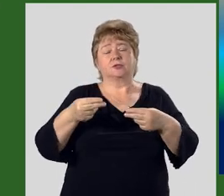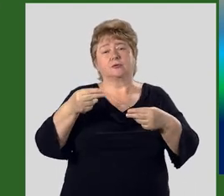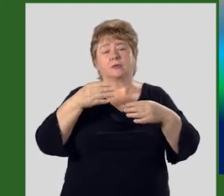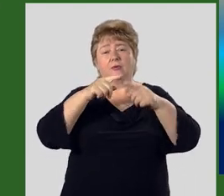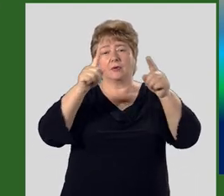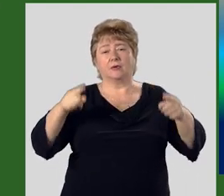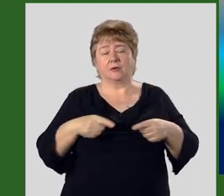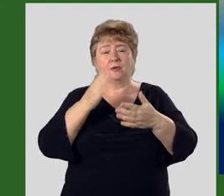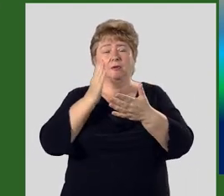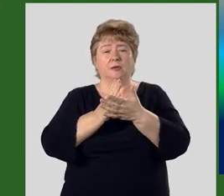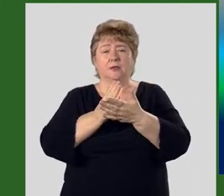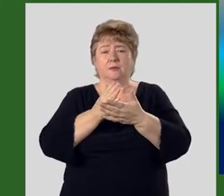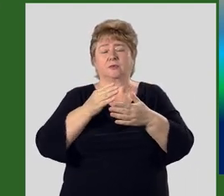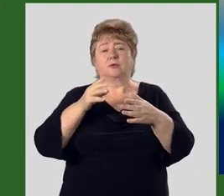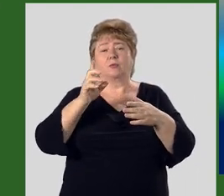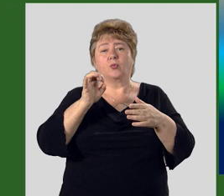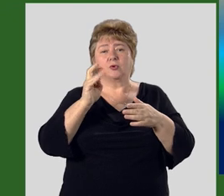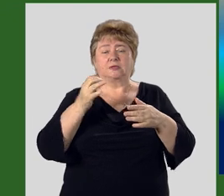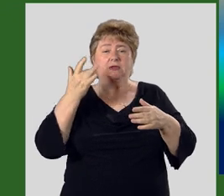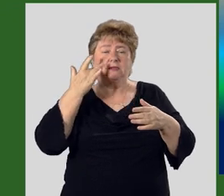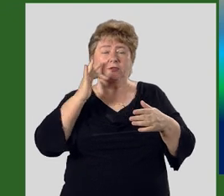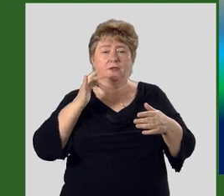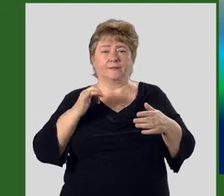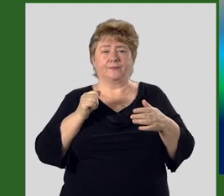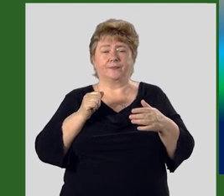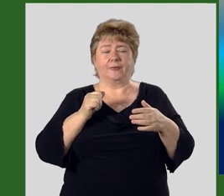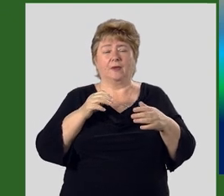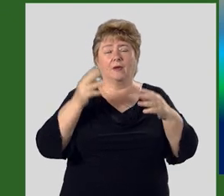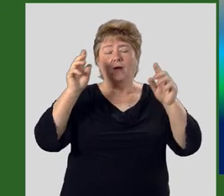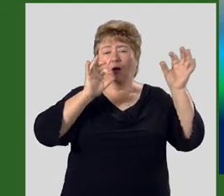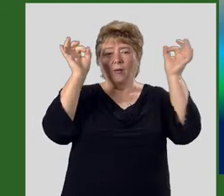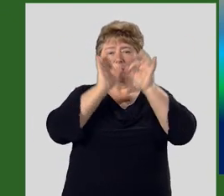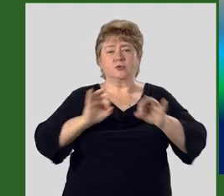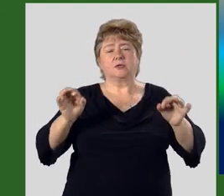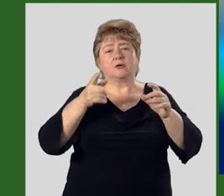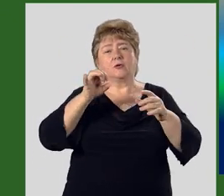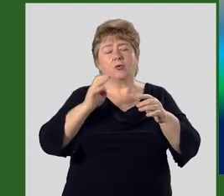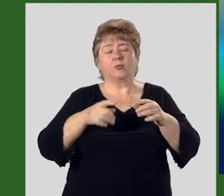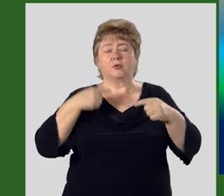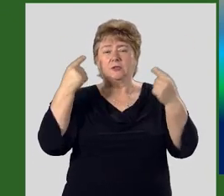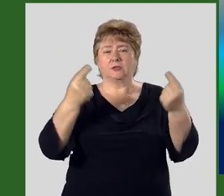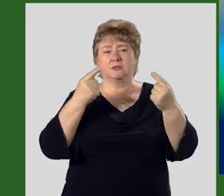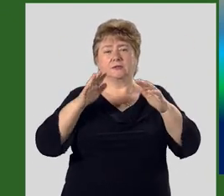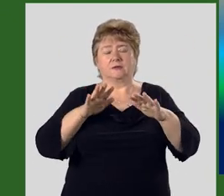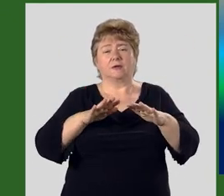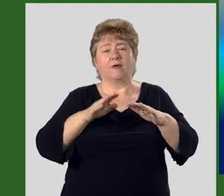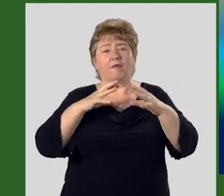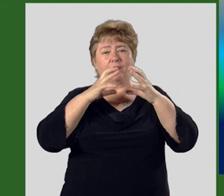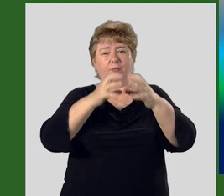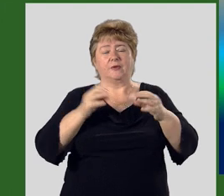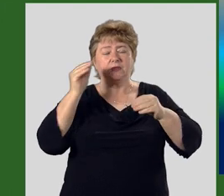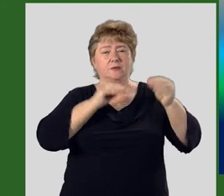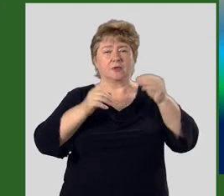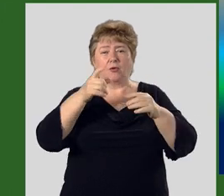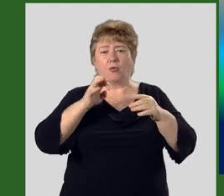карту, расположен в Бостоне, США. Музей глобусов – единственное в мире публичное